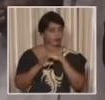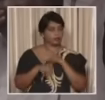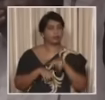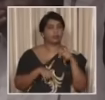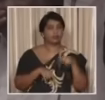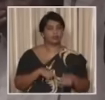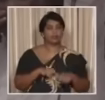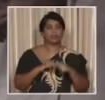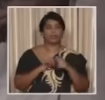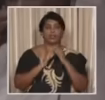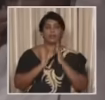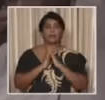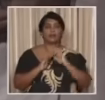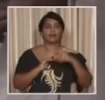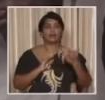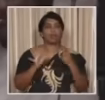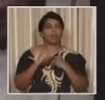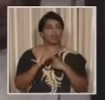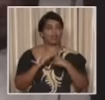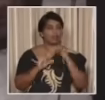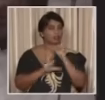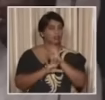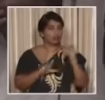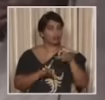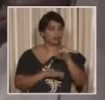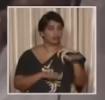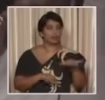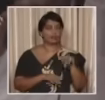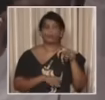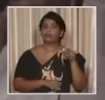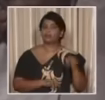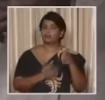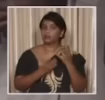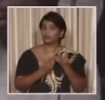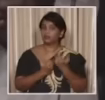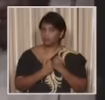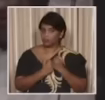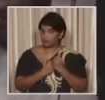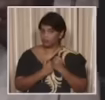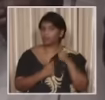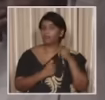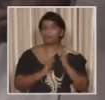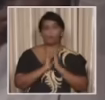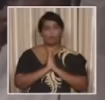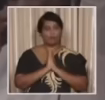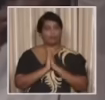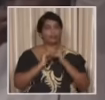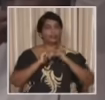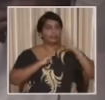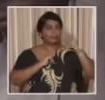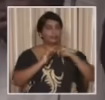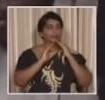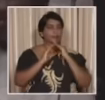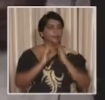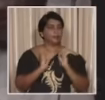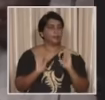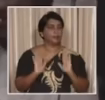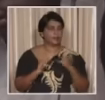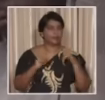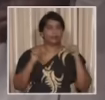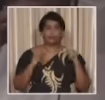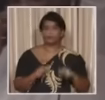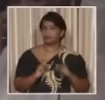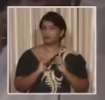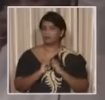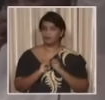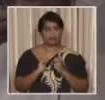අද ඔය ඉසුරුමුණි ඉස්සරහා තිබෙන අක්කර 16ක පමණ ඉඩම් භූමි ප්‍රමාණය ලබාගෙන එතන බෞද්ධ විශ්වවිද්‍යාලය ආරම්භ කළේ. දැන් කිසි